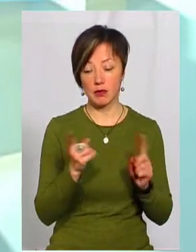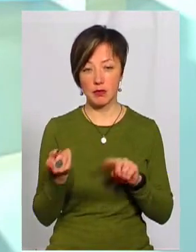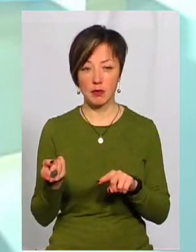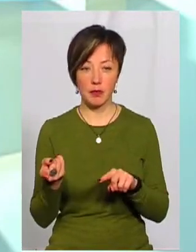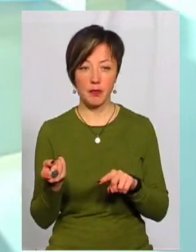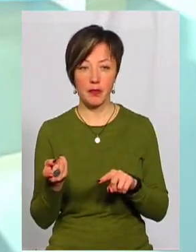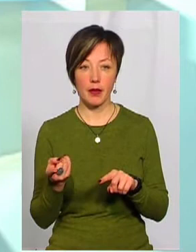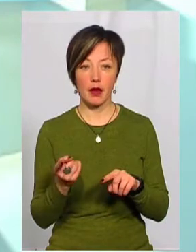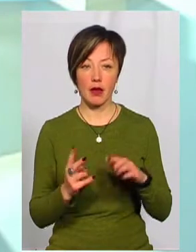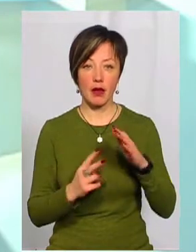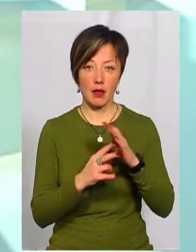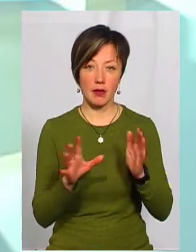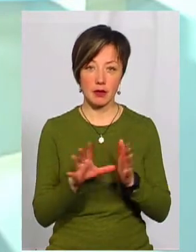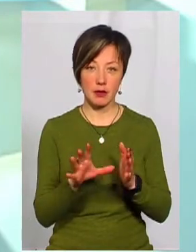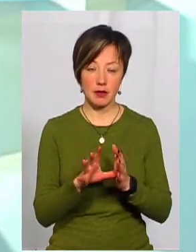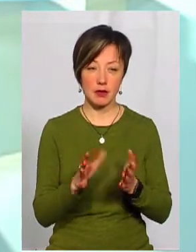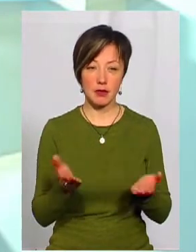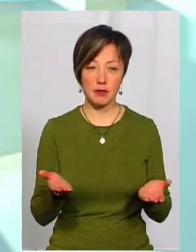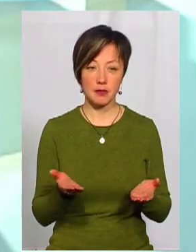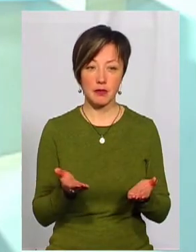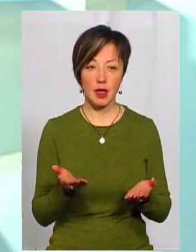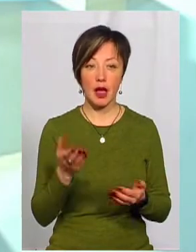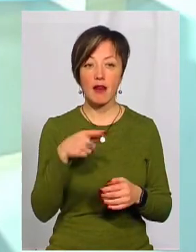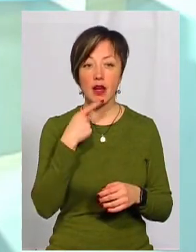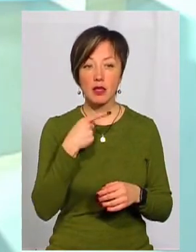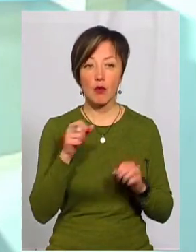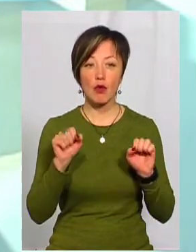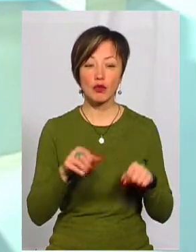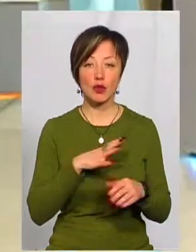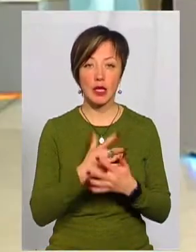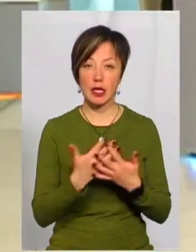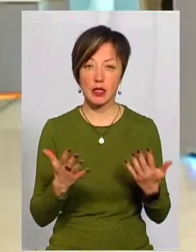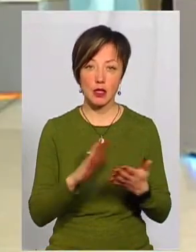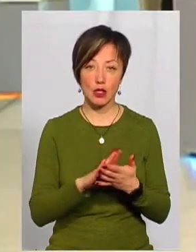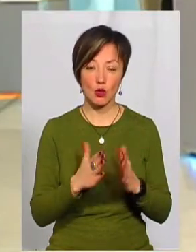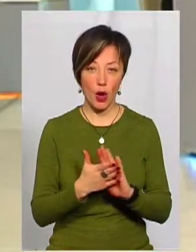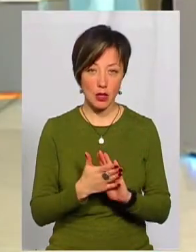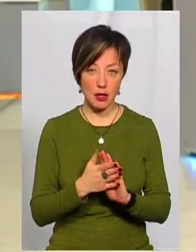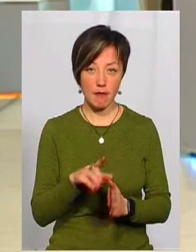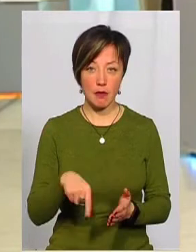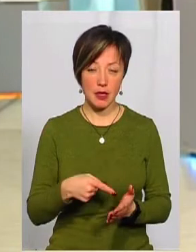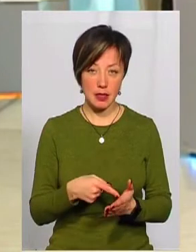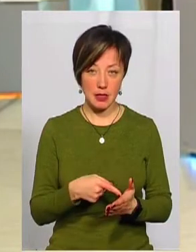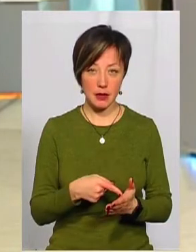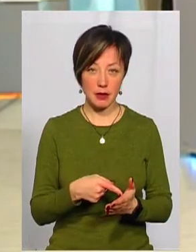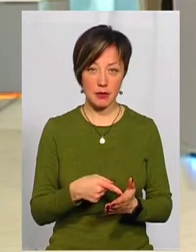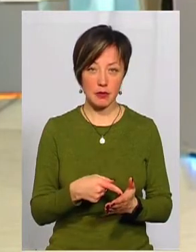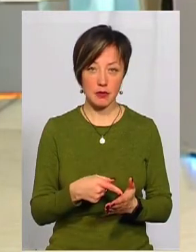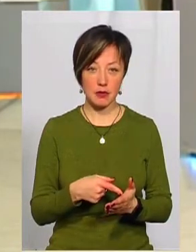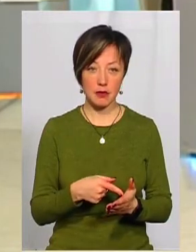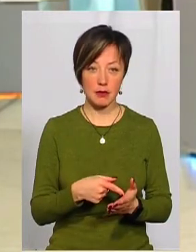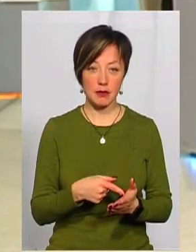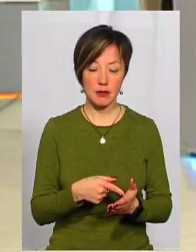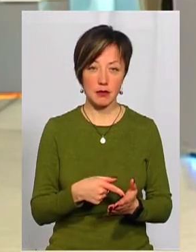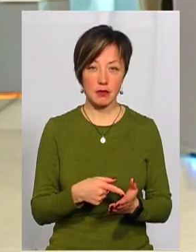до контактної мережі і поїхали. Як ви казали, що можуть бути різні ситуації в місті, поїхали і